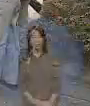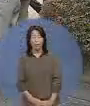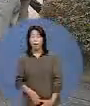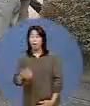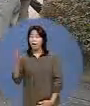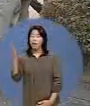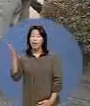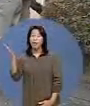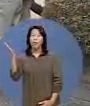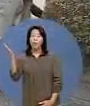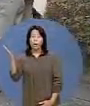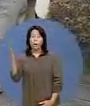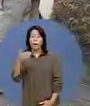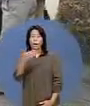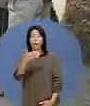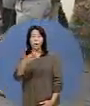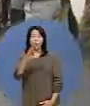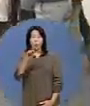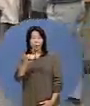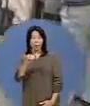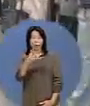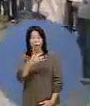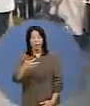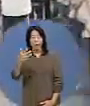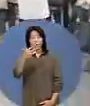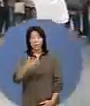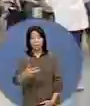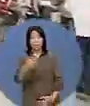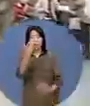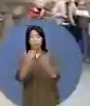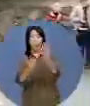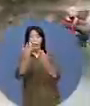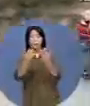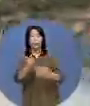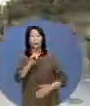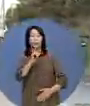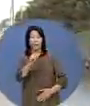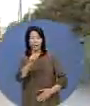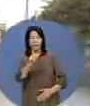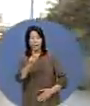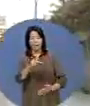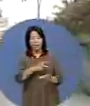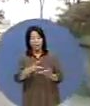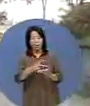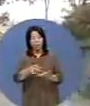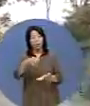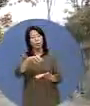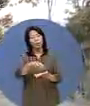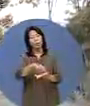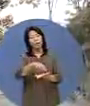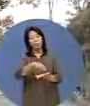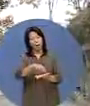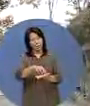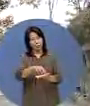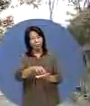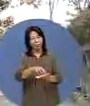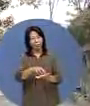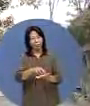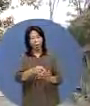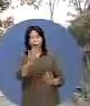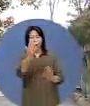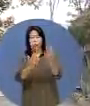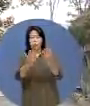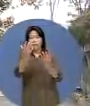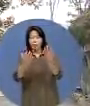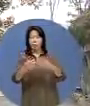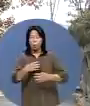で、ここが九万八千の森、資料に書いておきましたけど、九万八千森さんというの